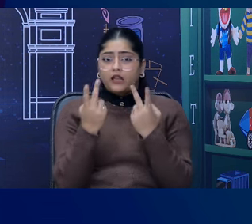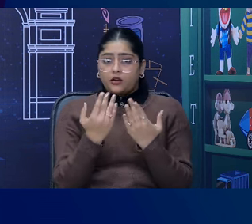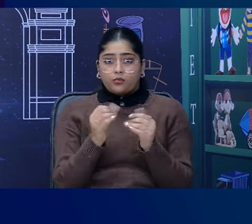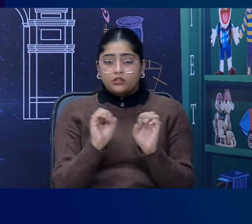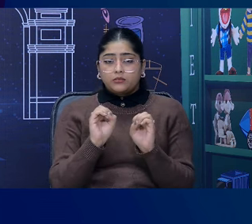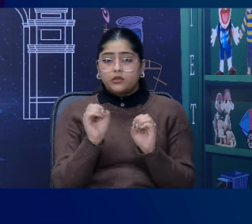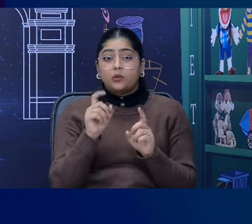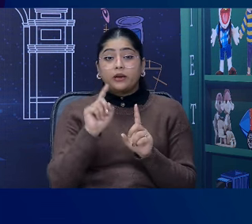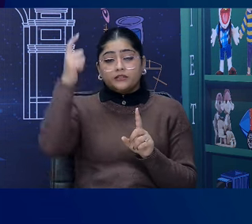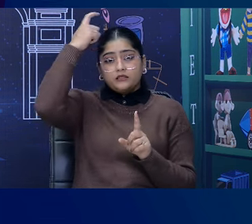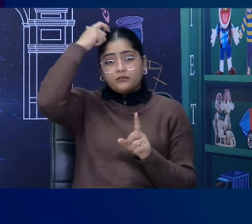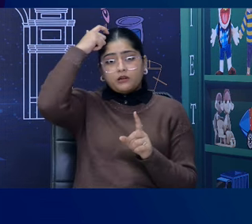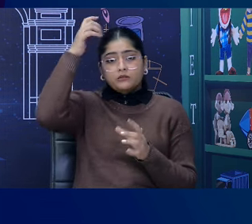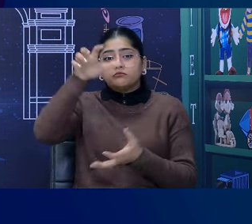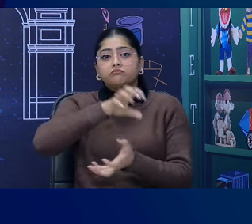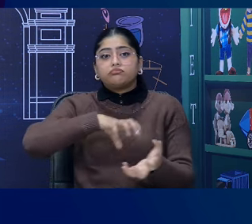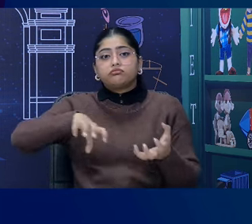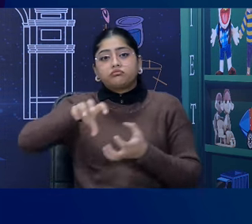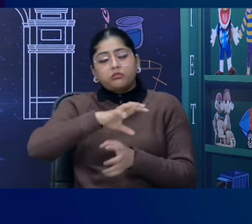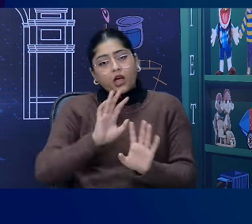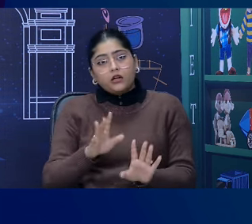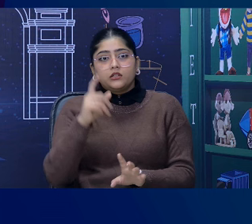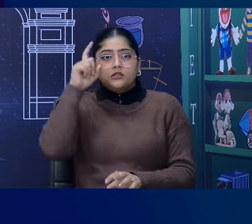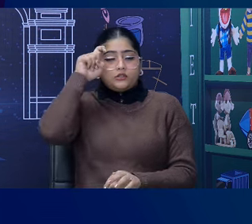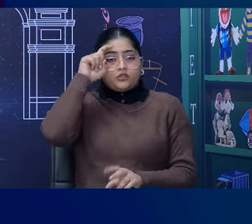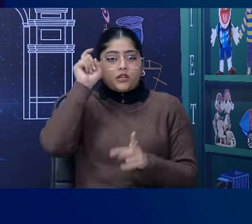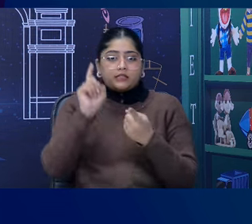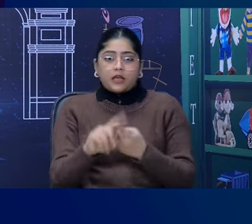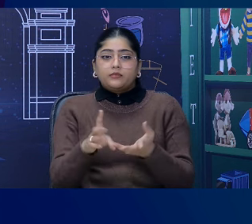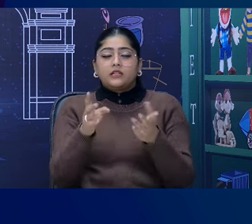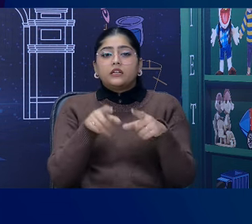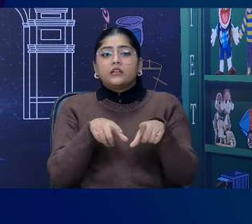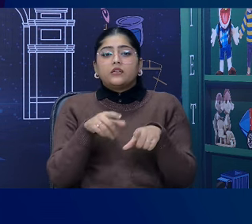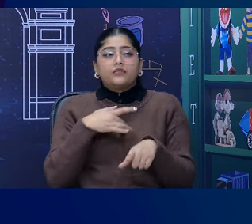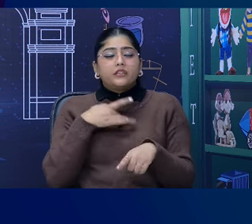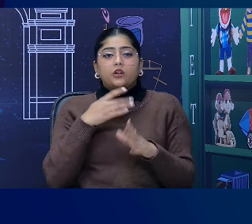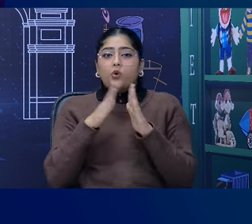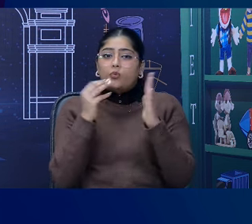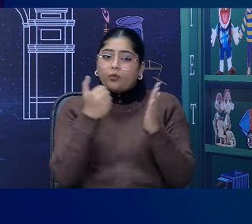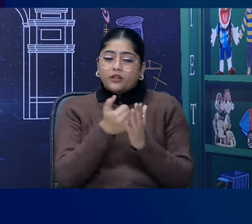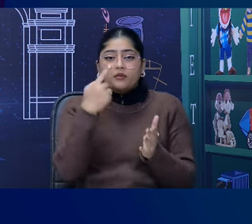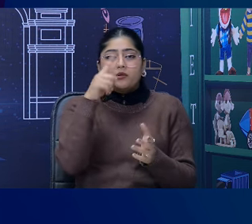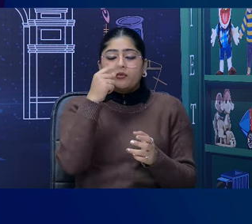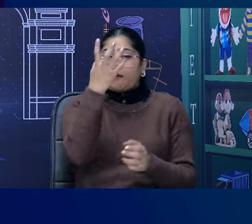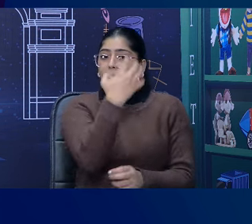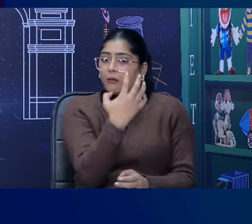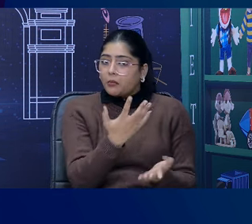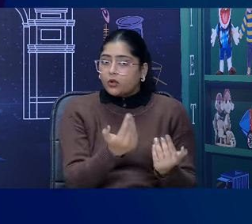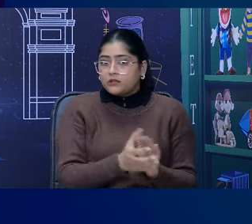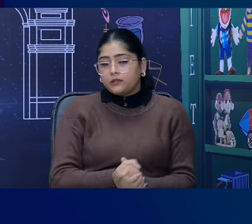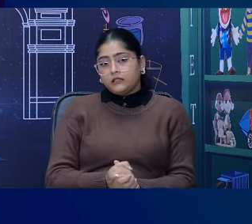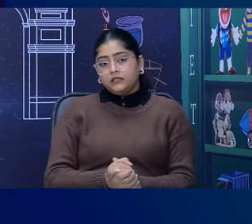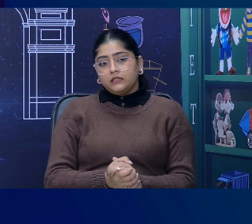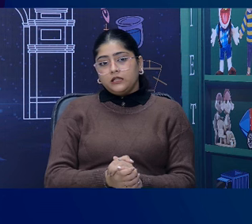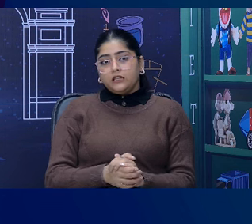करके खिचड़ी बना के स्ट्रेस लेकर बैठ गए कि अच्छा आप घर जाएंगे तो पिटाई होगी खूब सी तो वो इंटरनल है अब जो